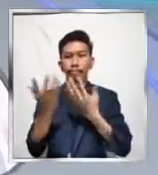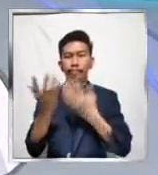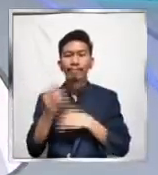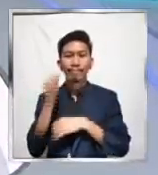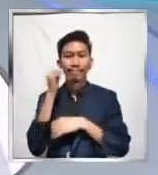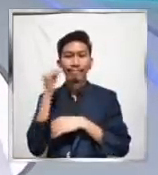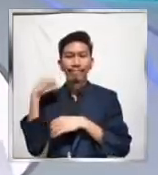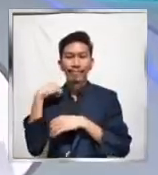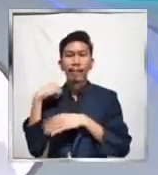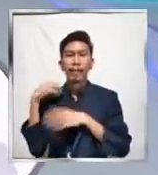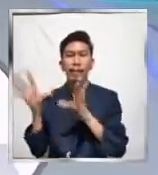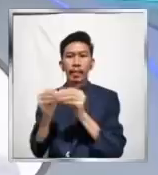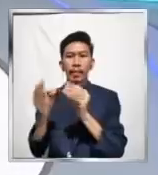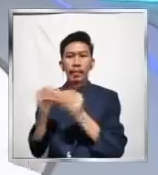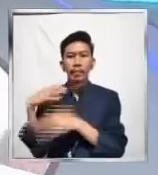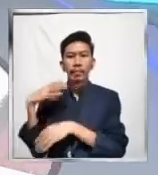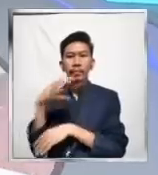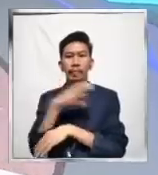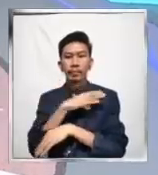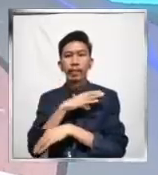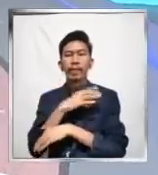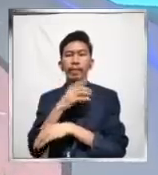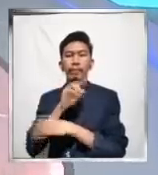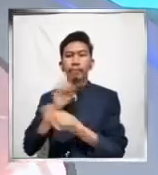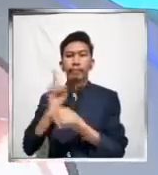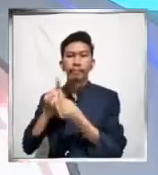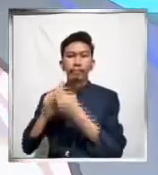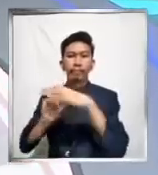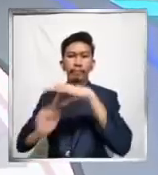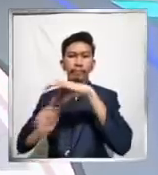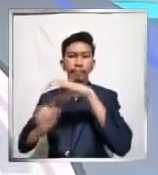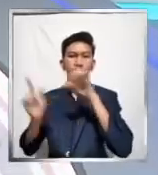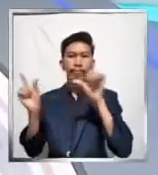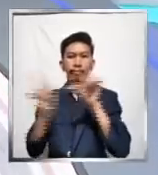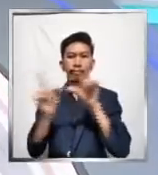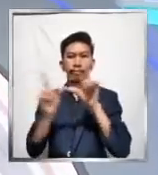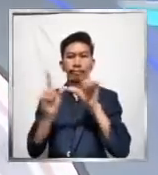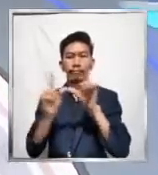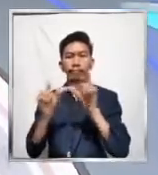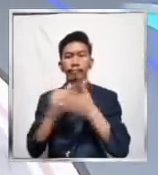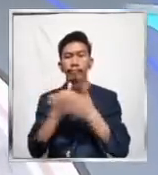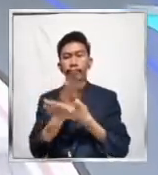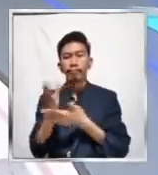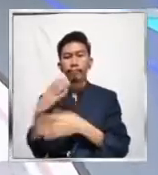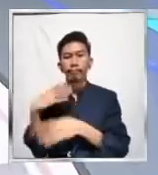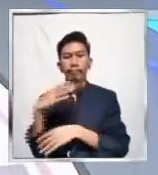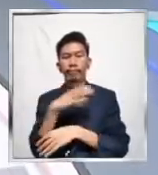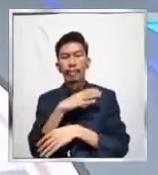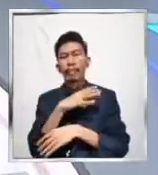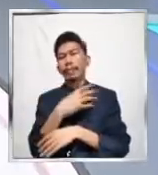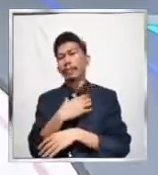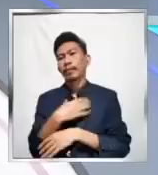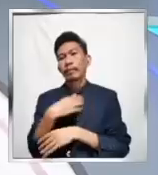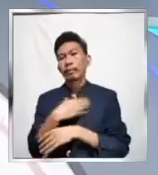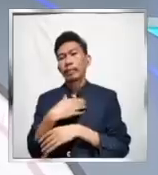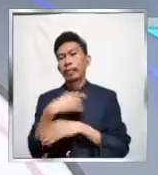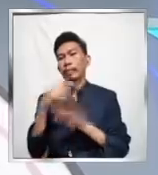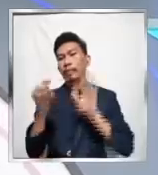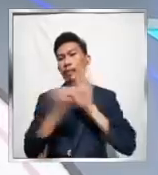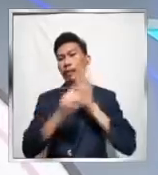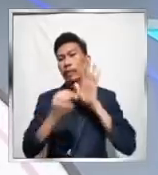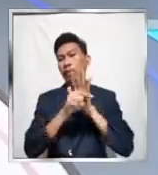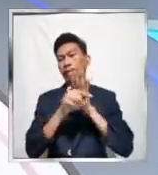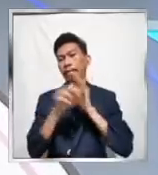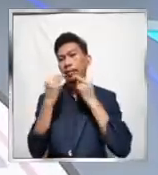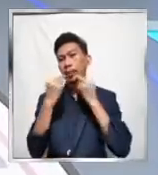mga mambabatas kasing umaalma sa mga inereng negatibong balita ng ABS-CBN laban sa kanila. Pero ang sabi ng